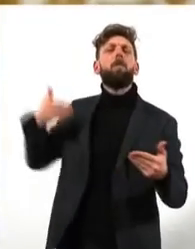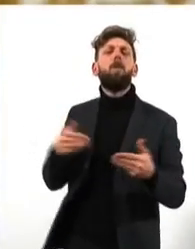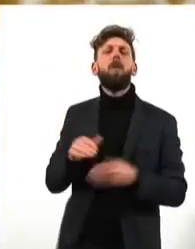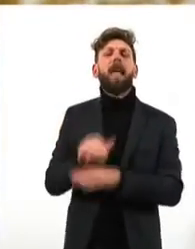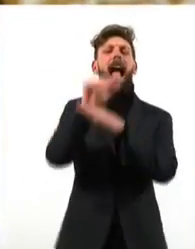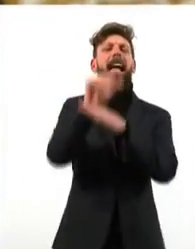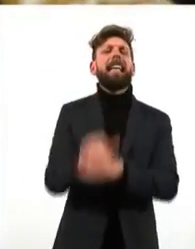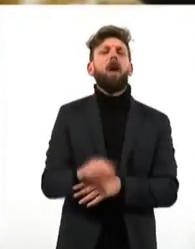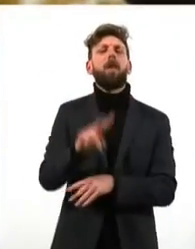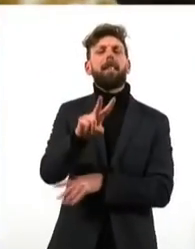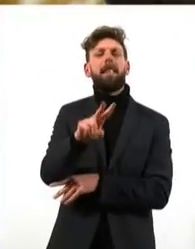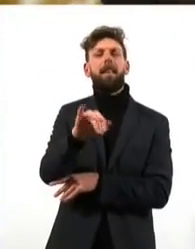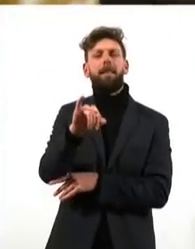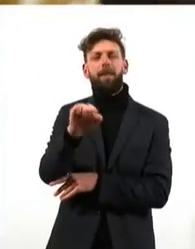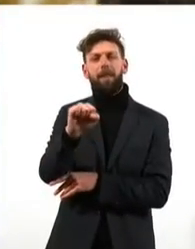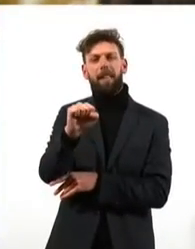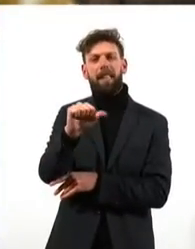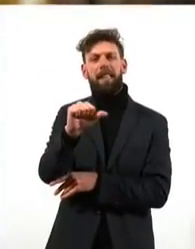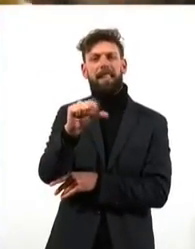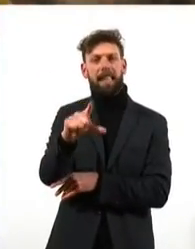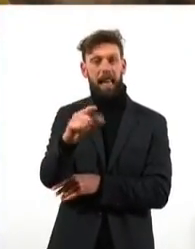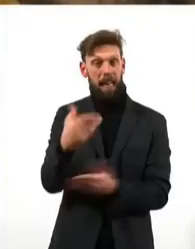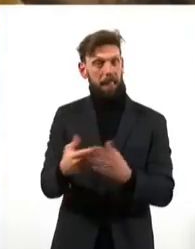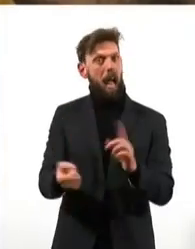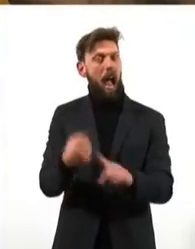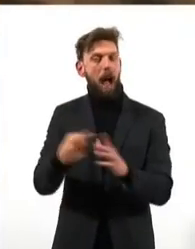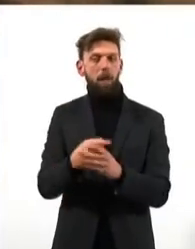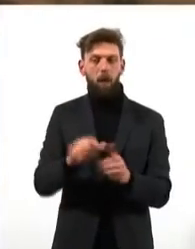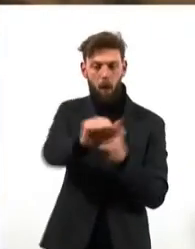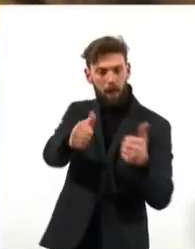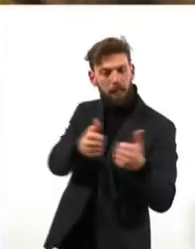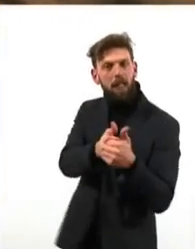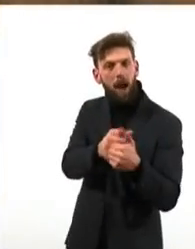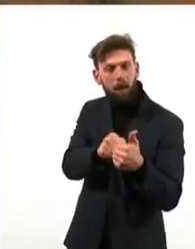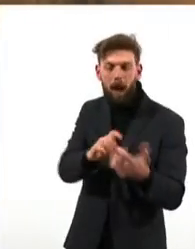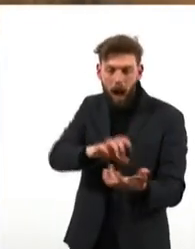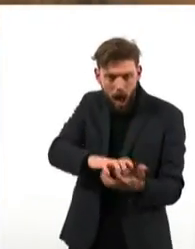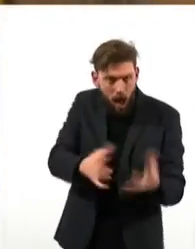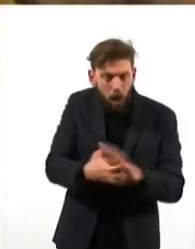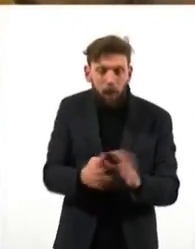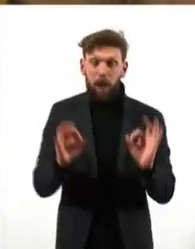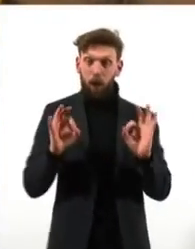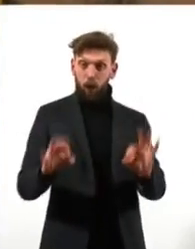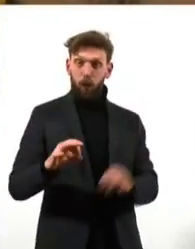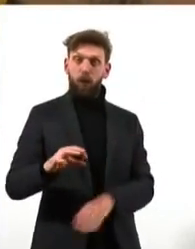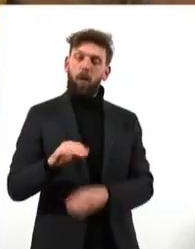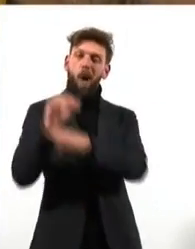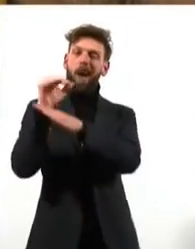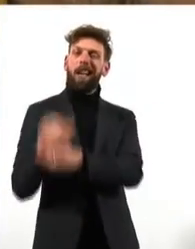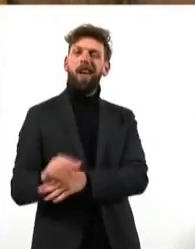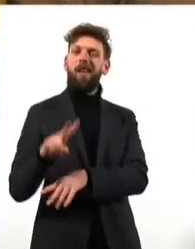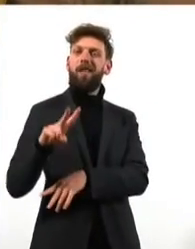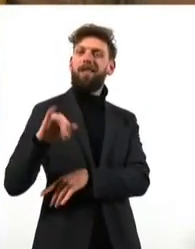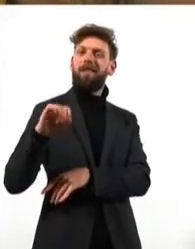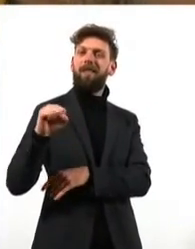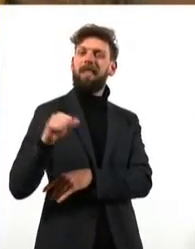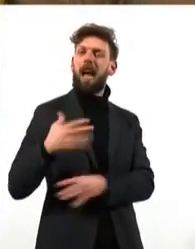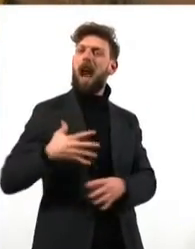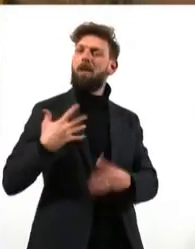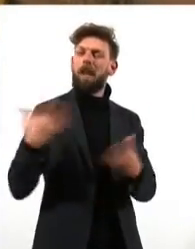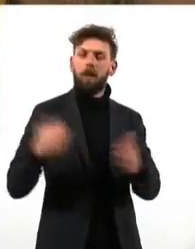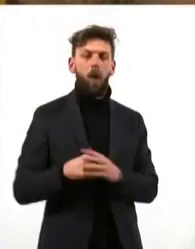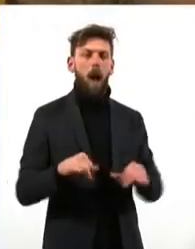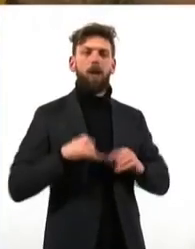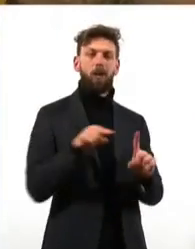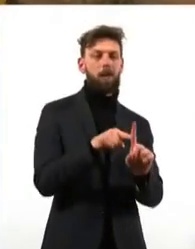est une garantie extrêmement importante. Hein. Avoir un garant, c'est compliqué. Et la garantie visale, elle permet aux jeunes d'arriver avec un